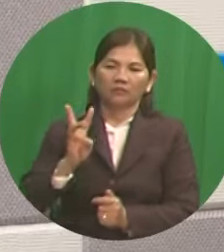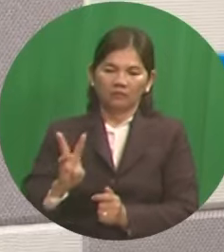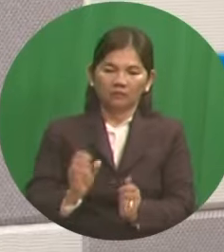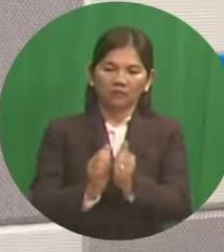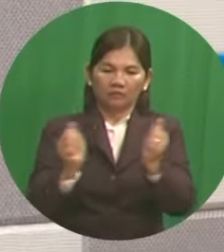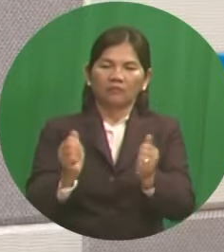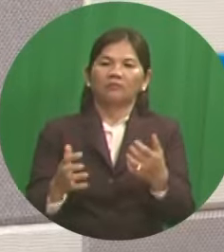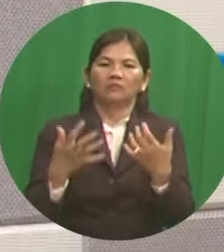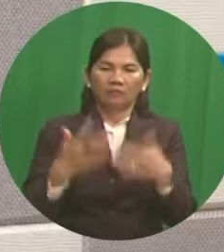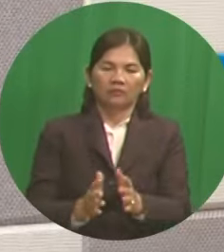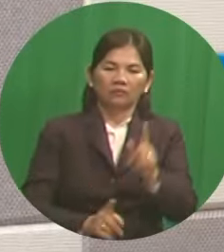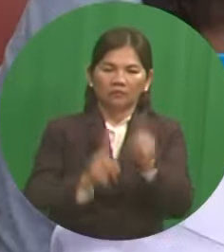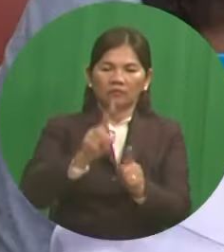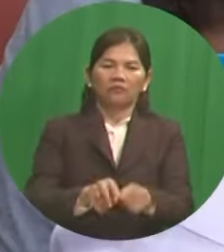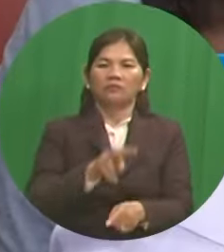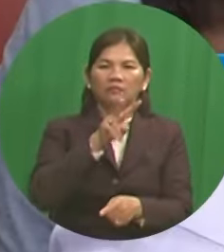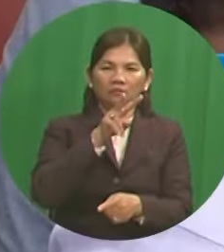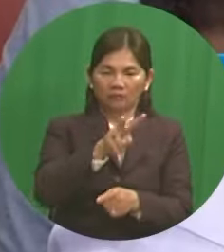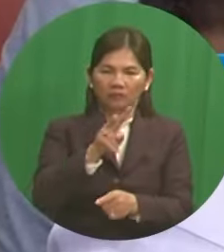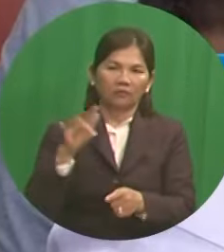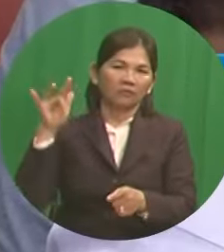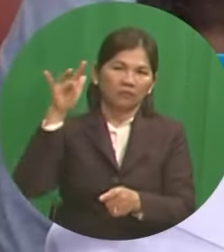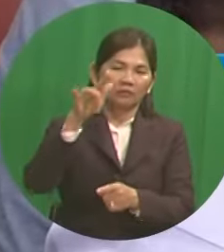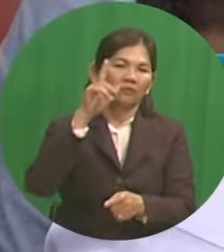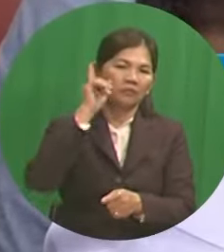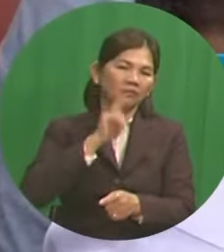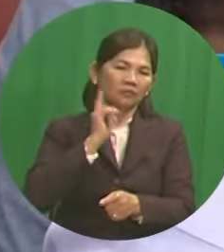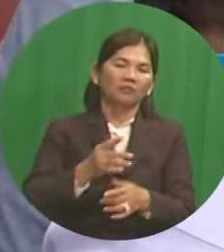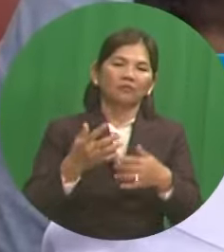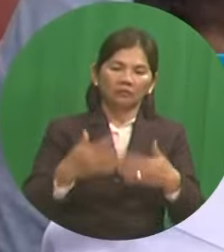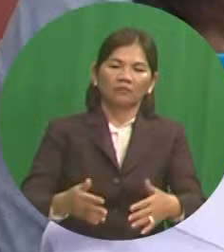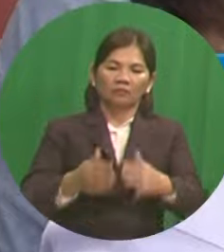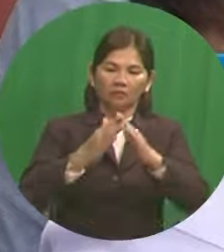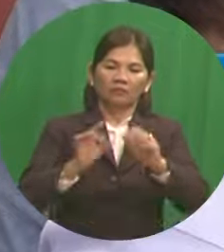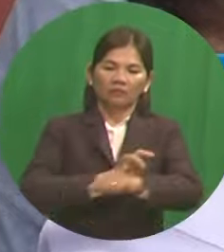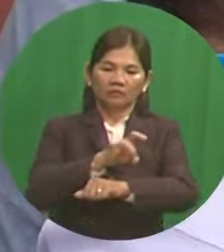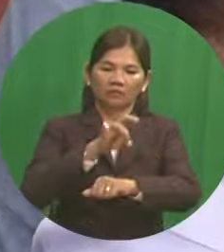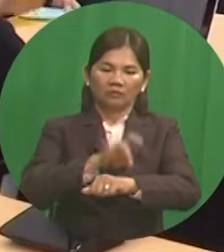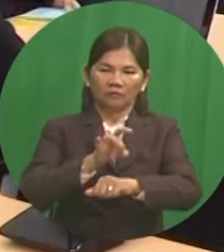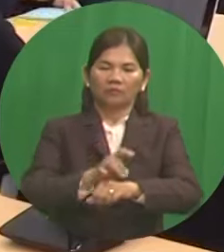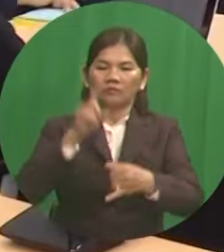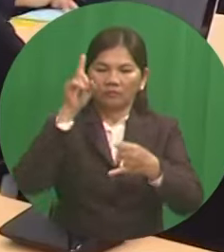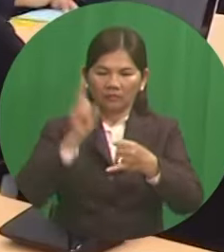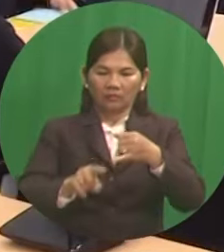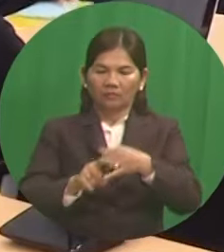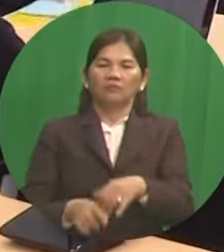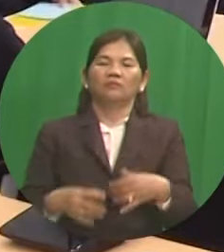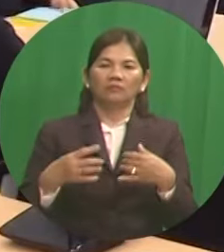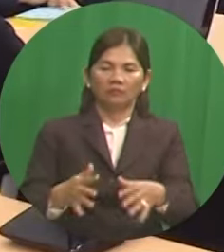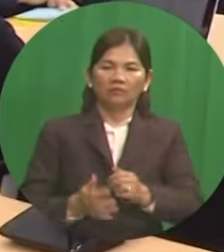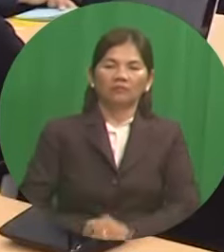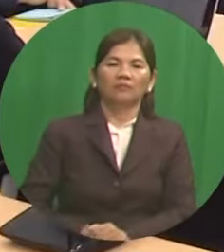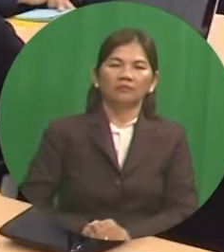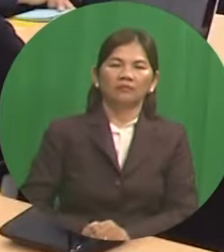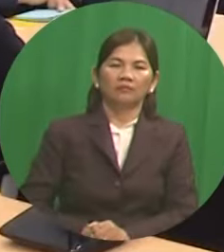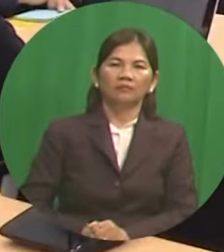ខ្លីមួយថាមីស៊ីលទី2បានហោះហើរខុសប្រក្រតីដែលអាចកើតឡើងអំឡុងពេលដំណាក់កាលដំបូងនៃការហោះហើររបស់វាដែរ